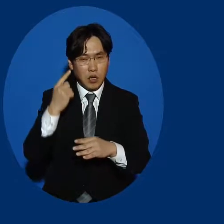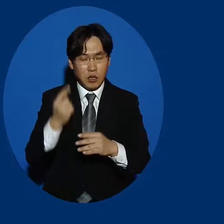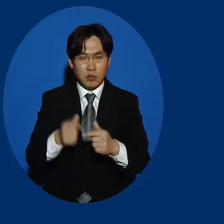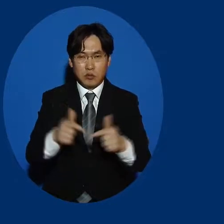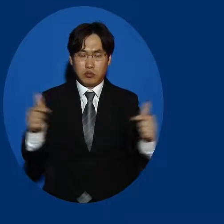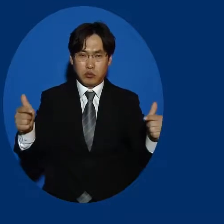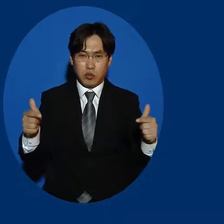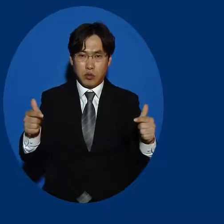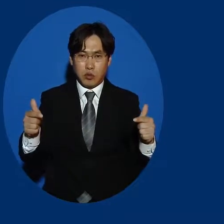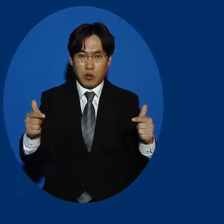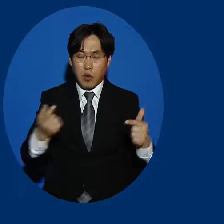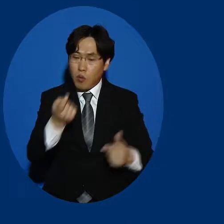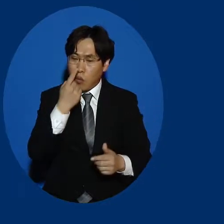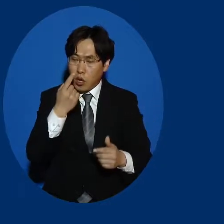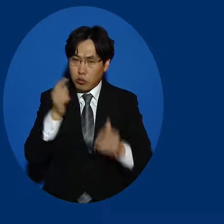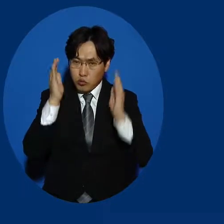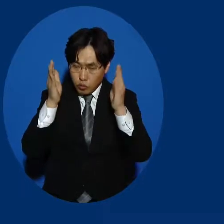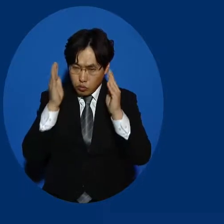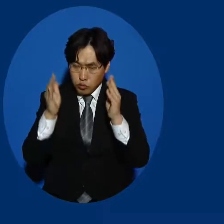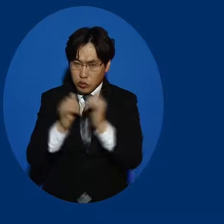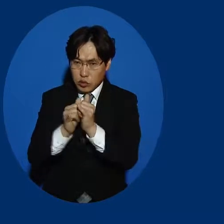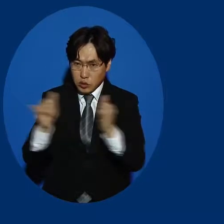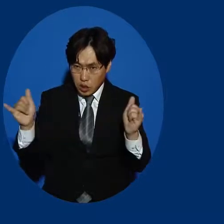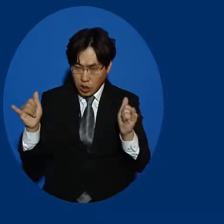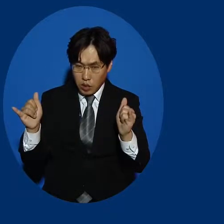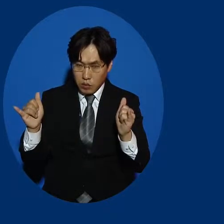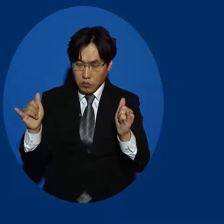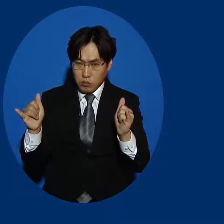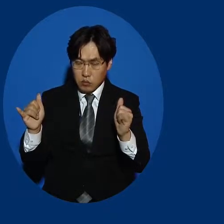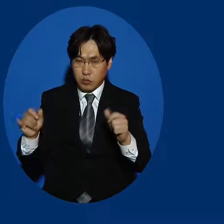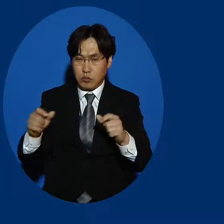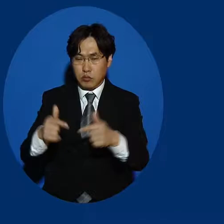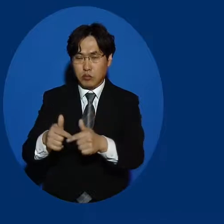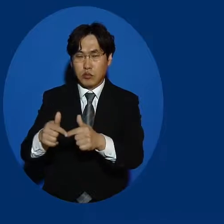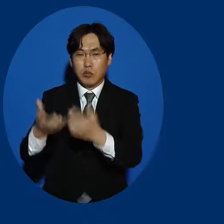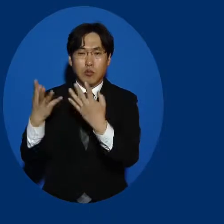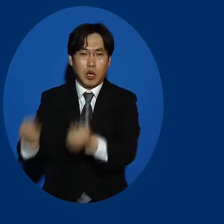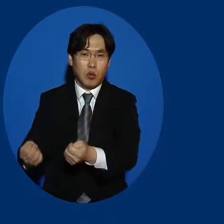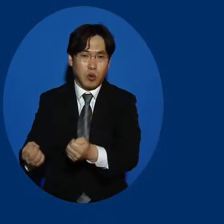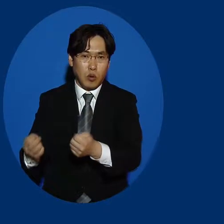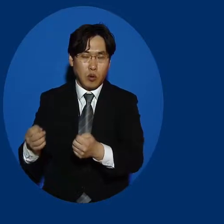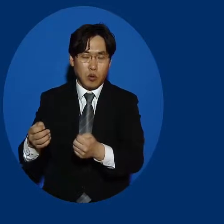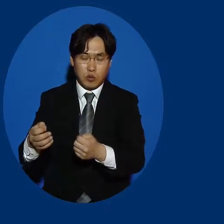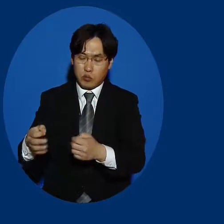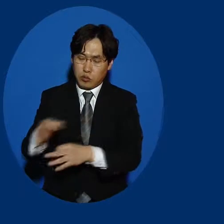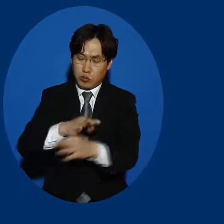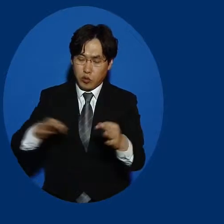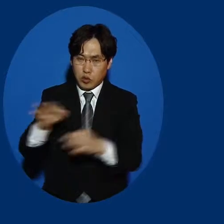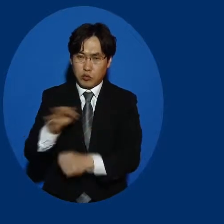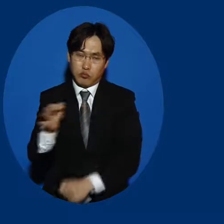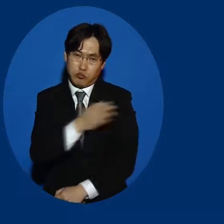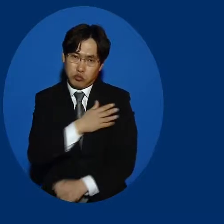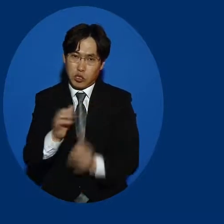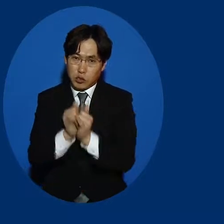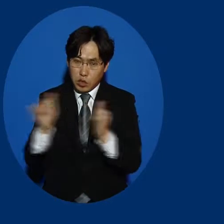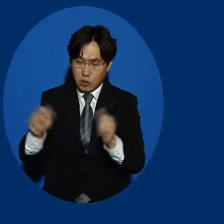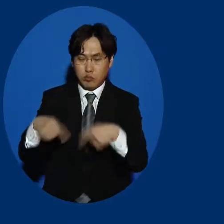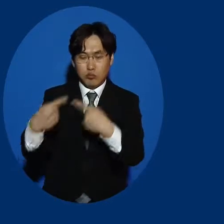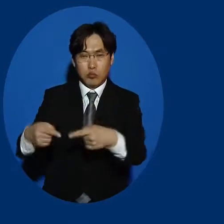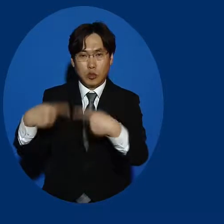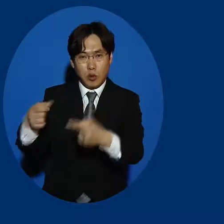더 많이 배운 사람이 평생교육에 더 많이 참여하고 경제적으로 부유한 사람들이 평생교육에 더